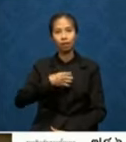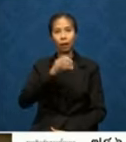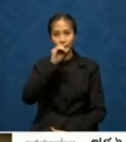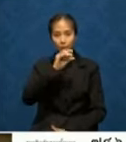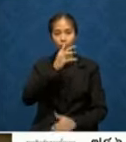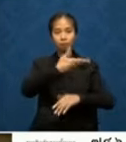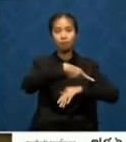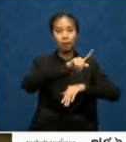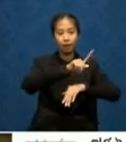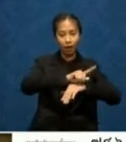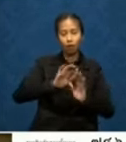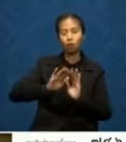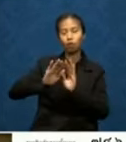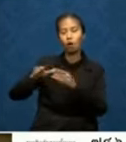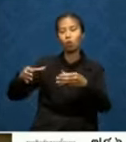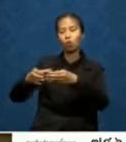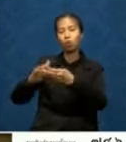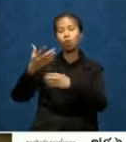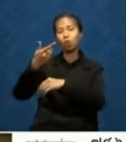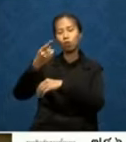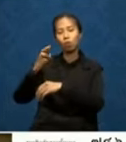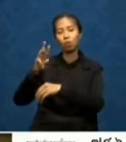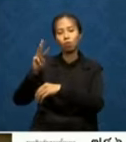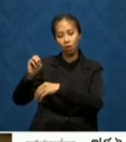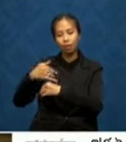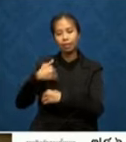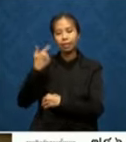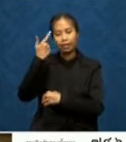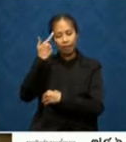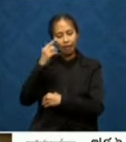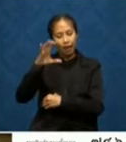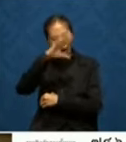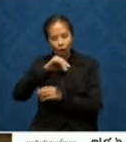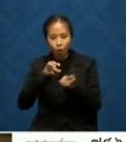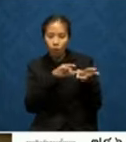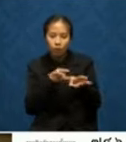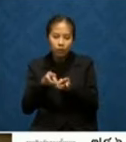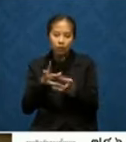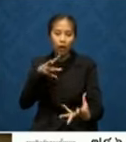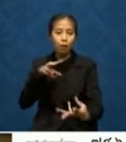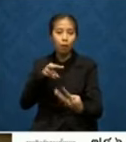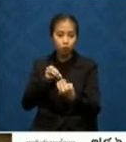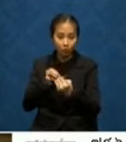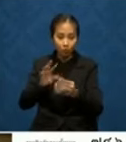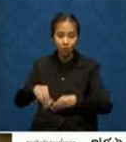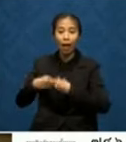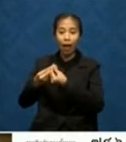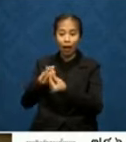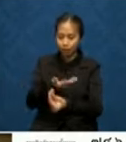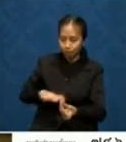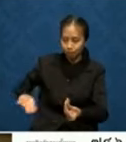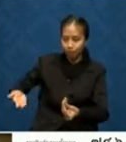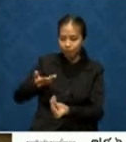านไปยังคณะรัฐมนตรีได้พิจารณาหาแนวทางที่เหมาะสมในการเสริมสร้างความเข้าใจอย่างจริ